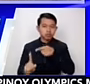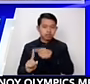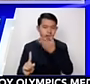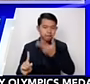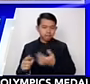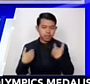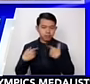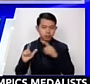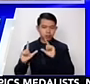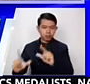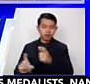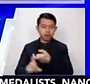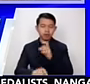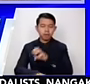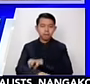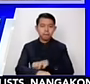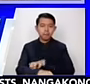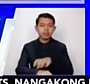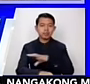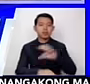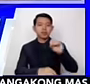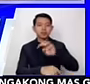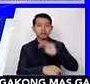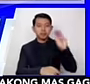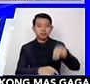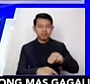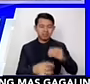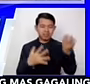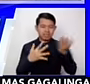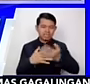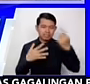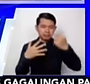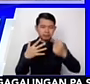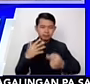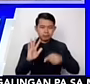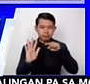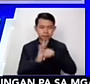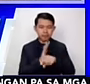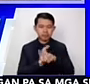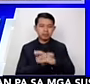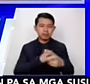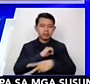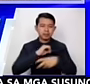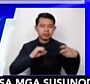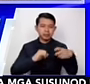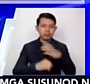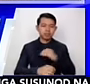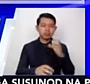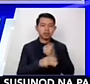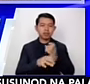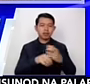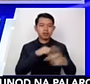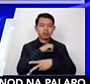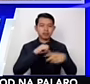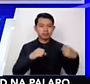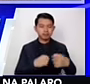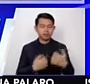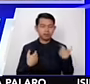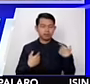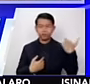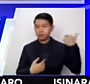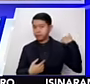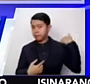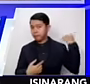Maynila para sa mga kasong frustrated murder robbery at carnapping tinamaan siya sa likod sa bandang likod kilalang Ano